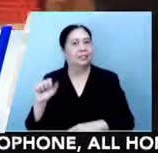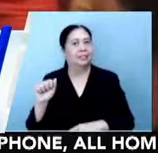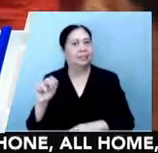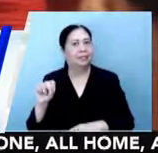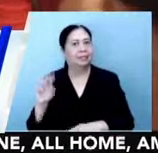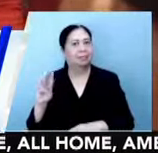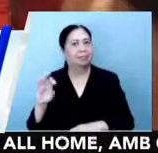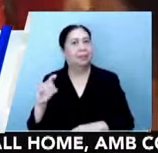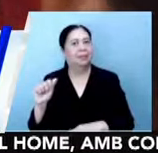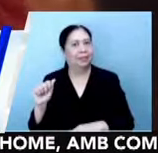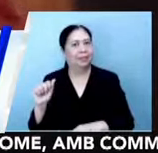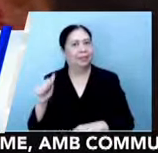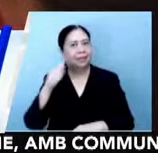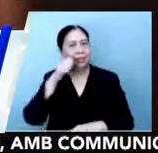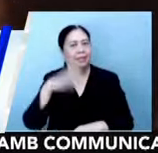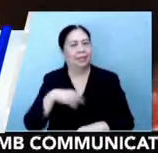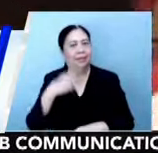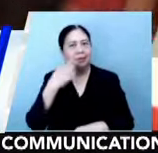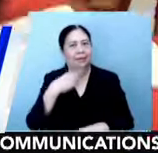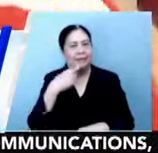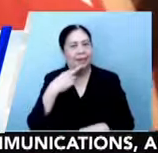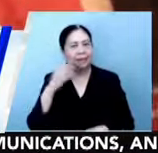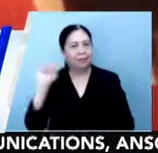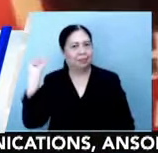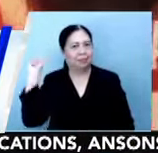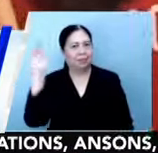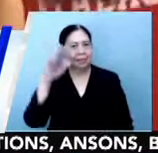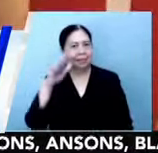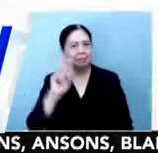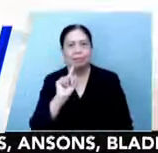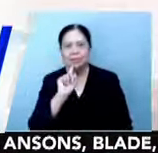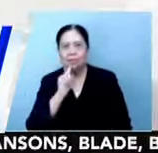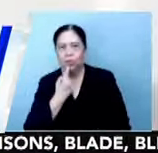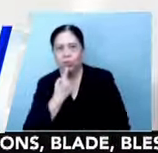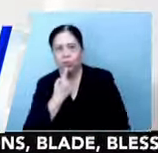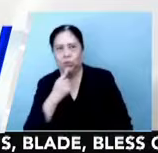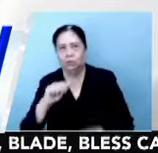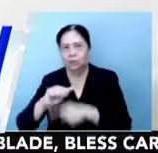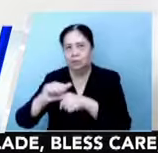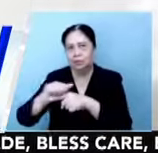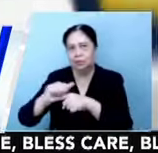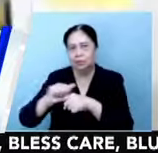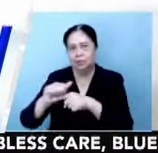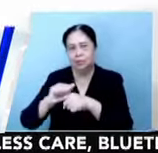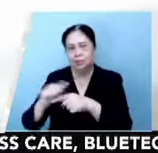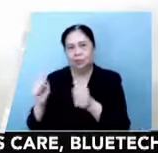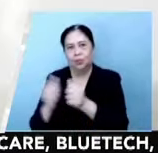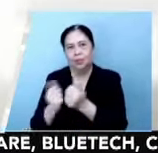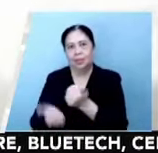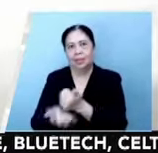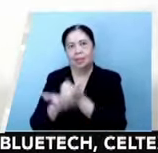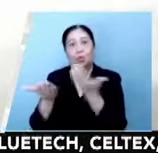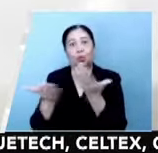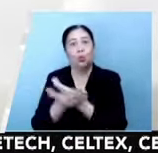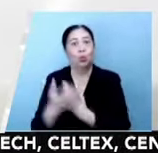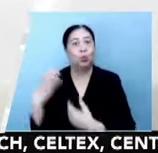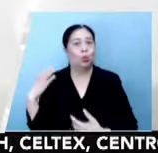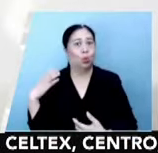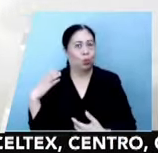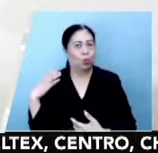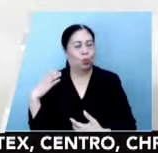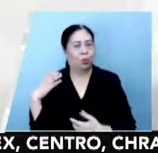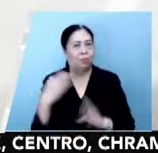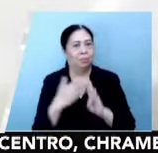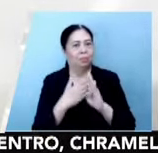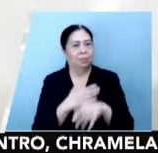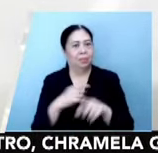ng Lady Red Spikers na talagang sineryoso ang pag-iensayo sa tulong ng bagong coach. Magbabalik aksyon na